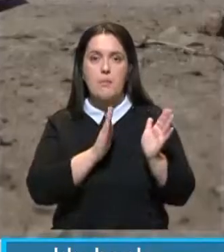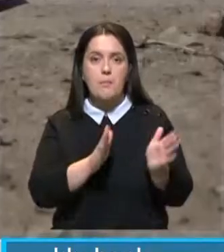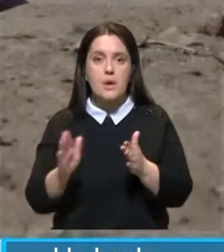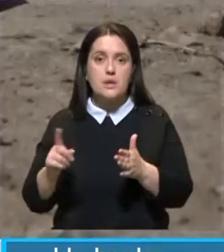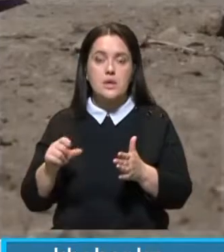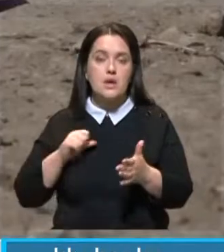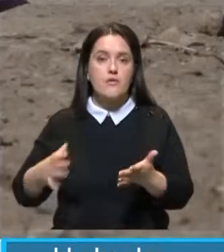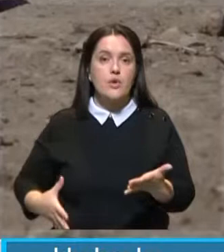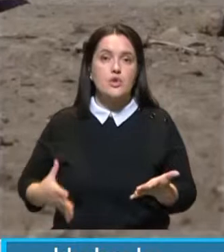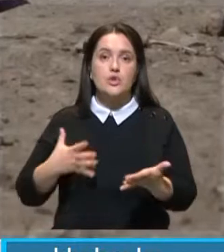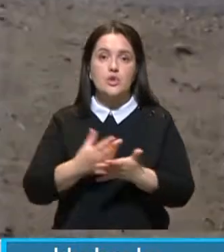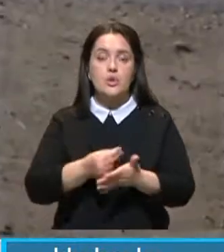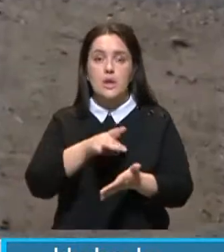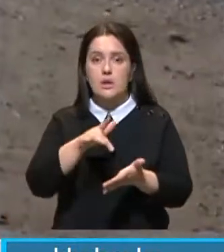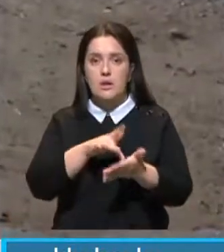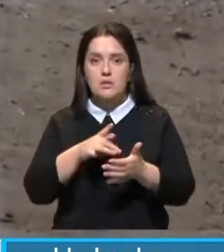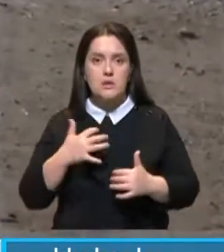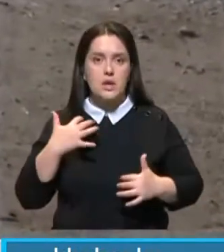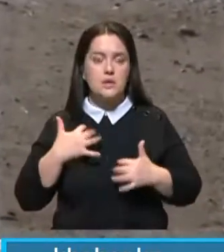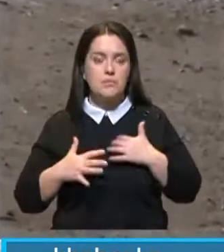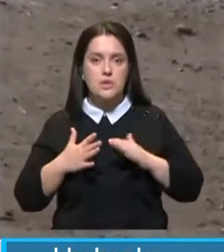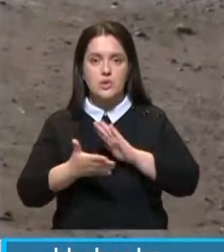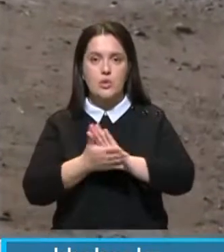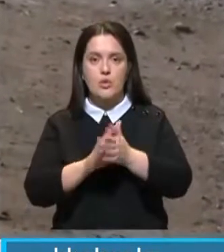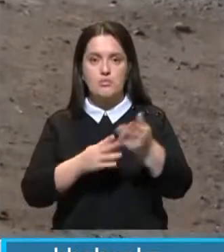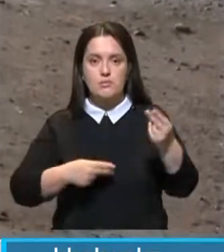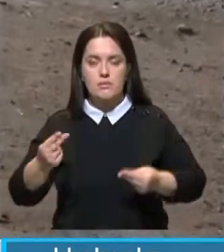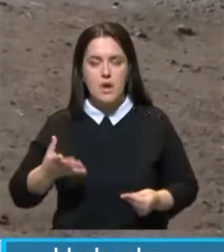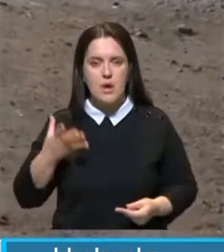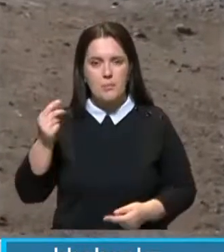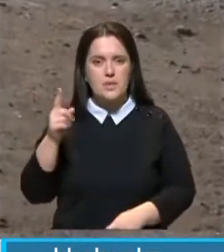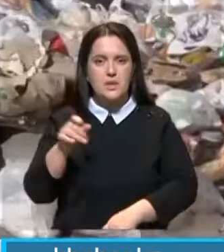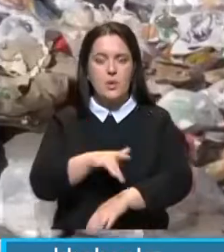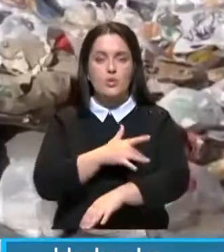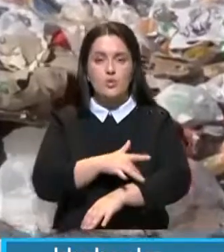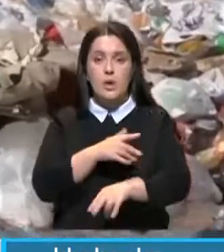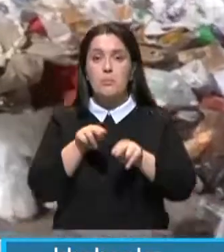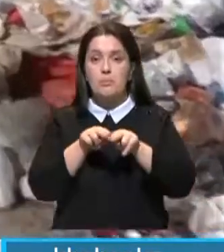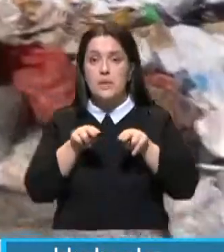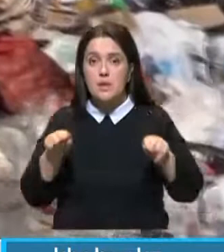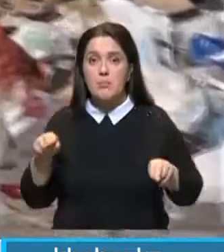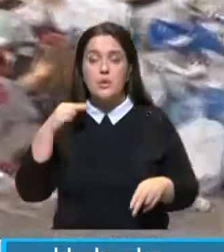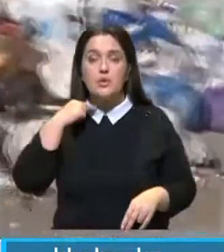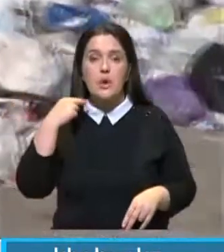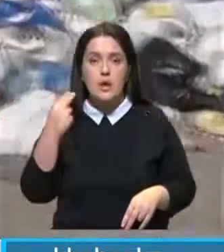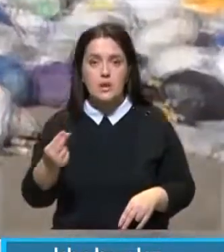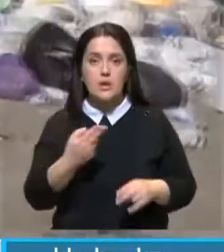свой счет. По их словам, горожане не спешат заключать договоры и оплачивать услуги. А тем временем петропавловцы задолжали